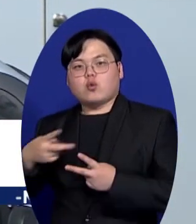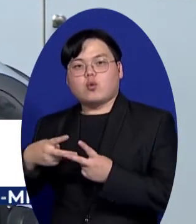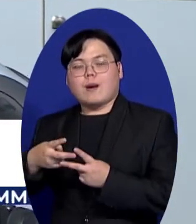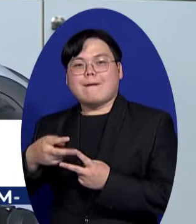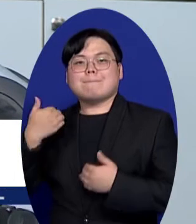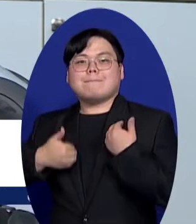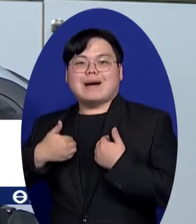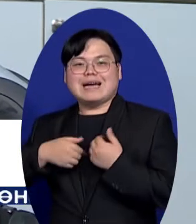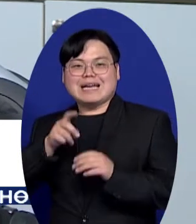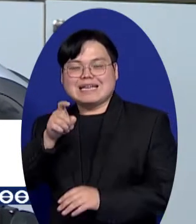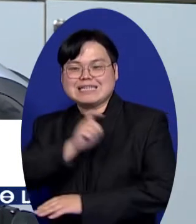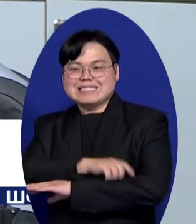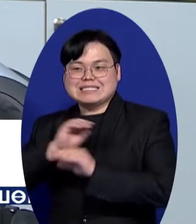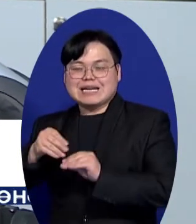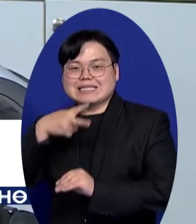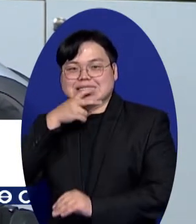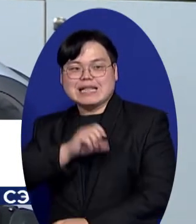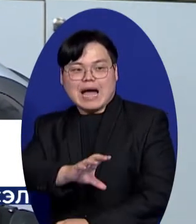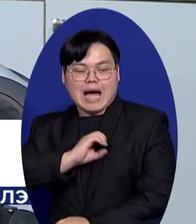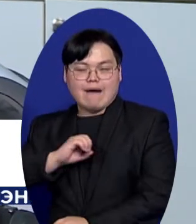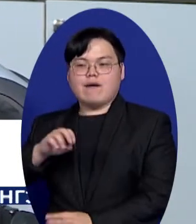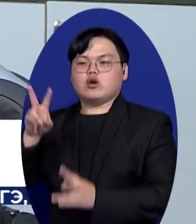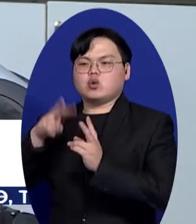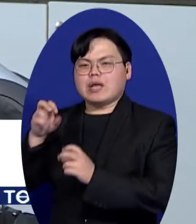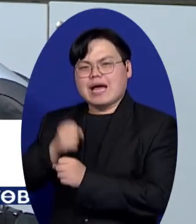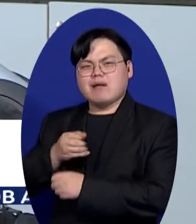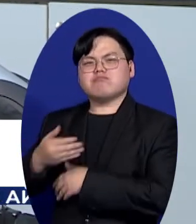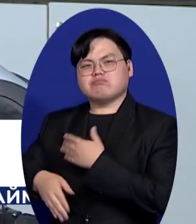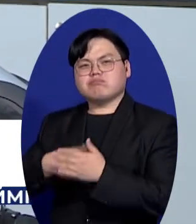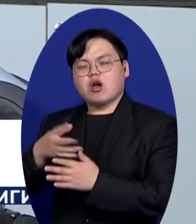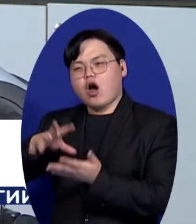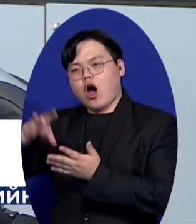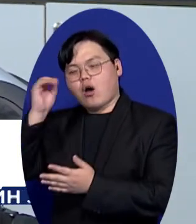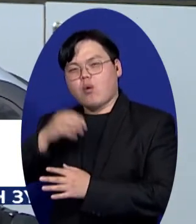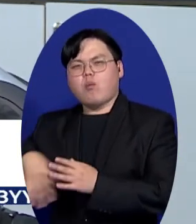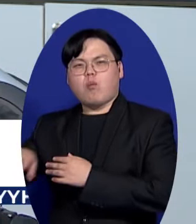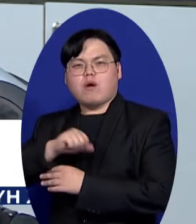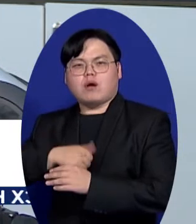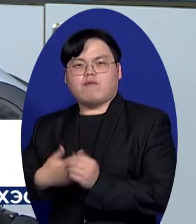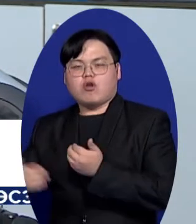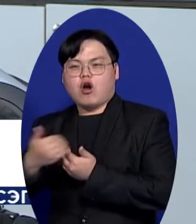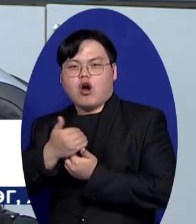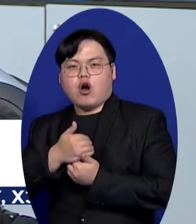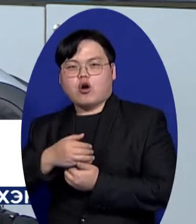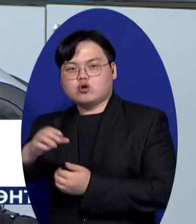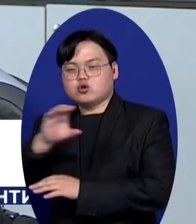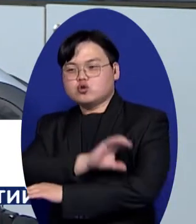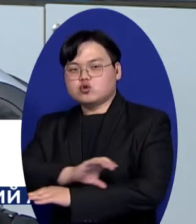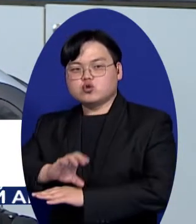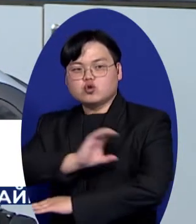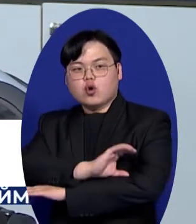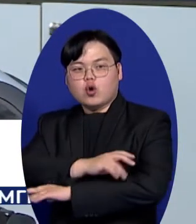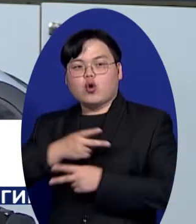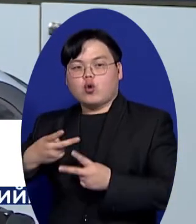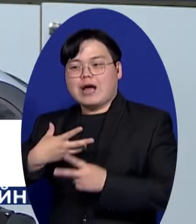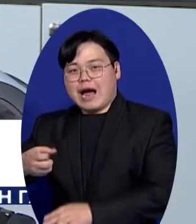заагаад цалингаа аваад тийм ээ судалгааныхаа ажлыг хийгээд ингээд бүгд явж байгаа шүү дээ. Оюутан маань бүх үйл ажиллагаанд оролцсон сургуулиас авах хөстөө бүх үйлчлэгээгээ ингээд аваа